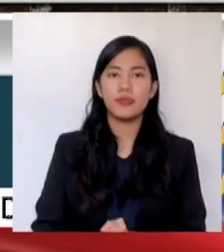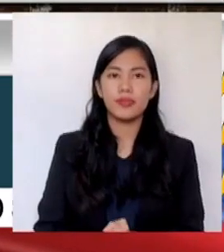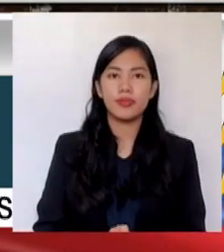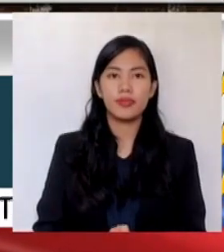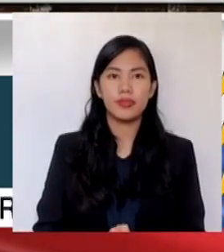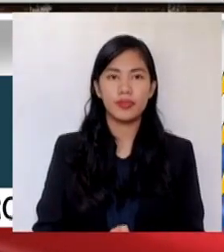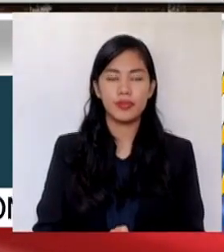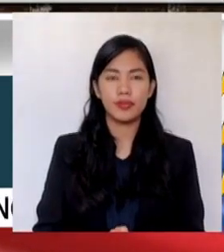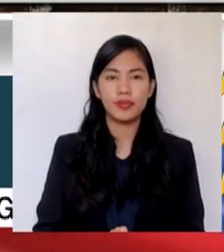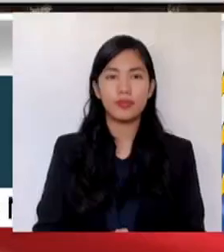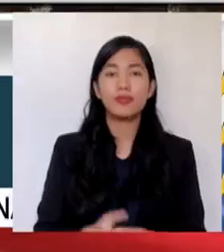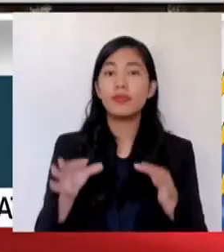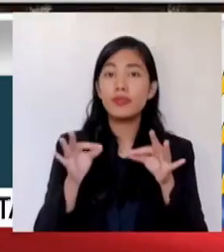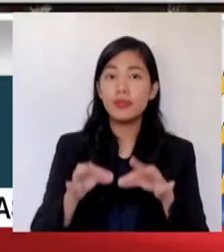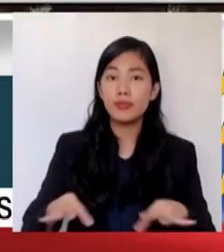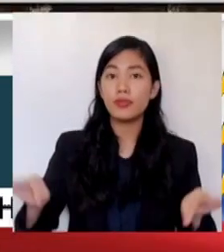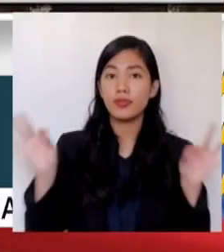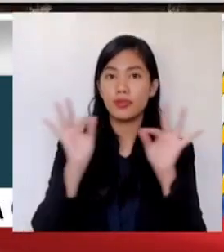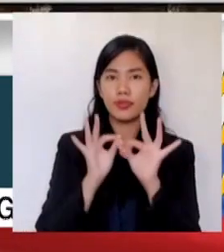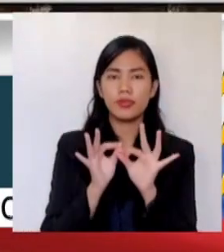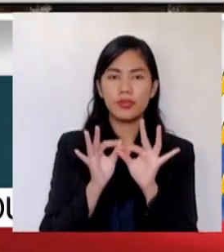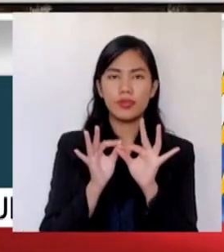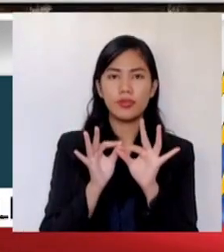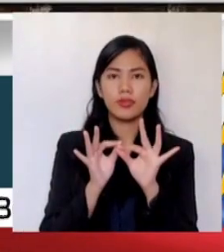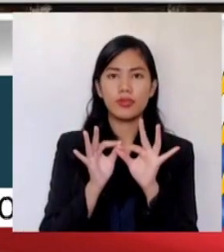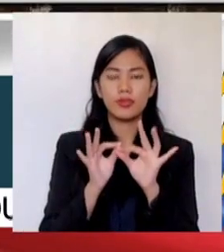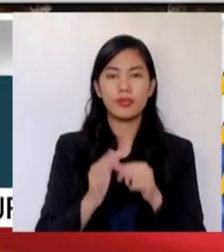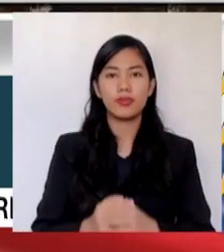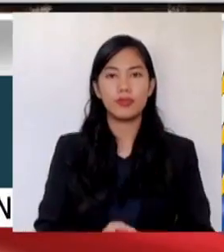At higit sa lahat po ay yung isang